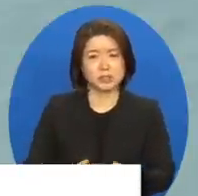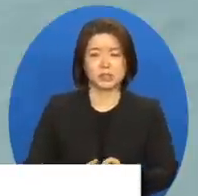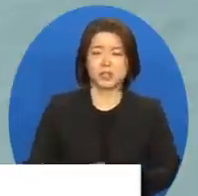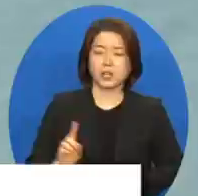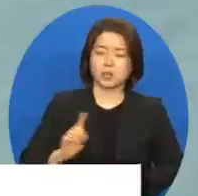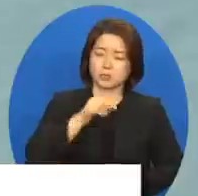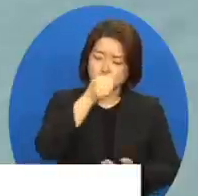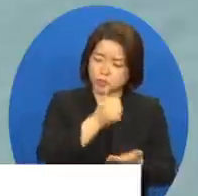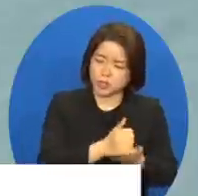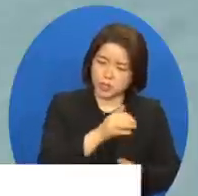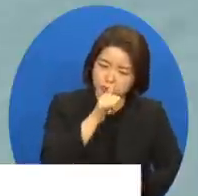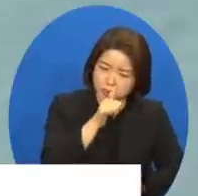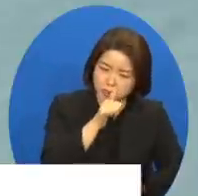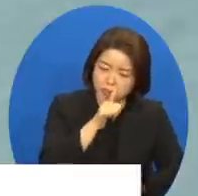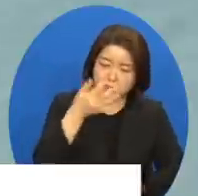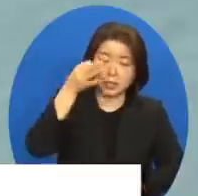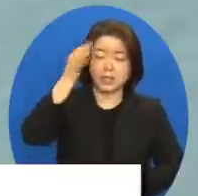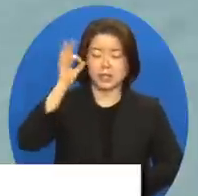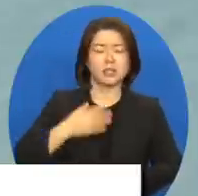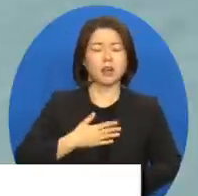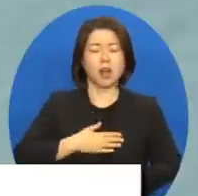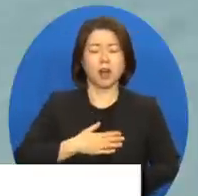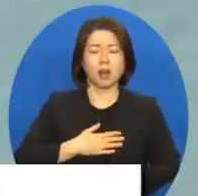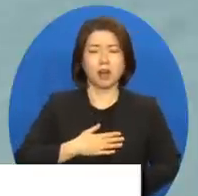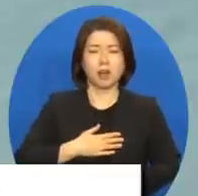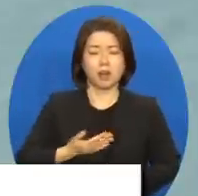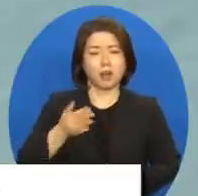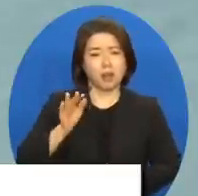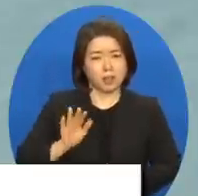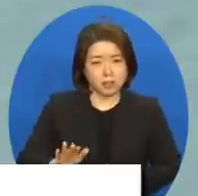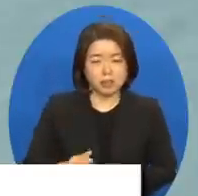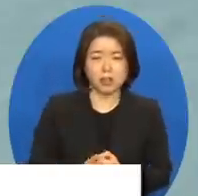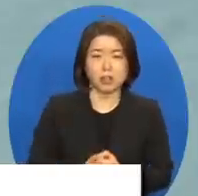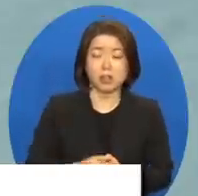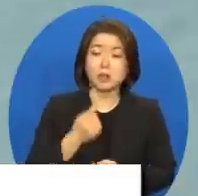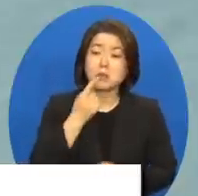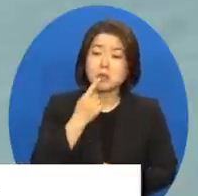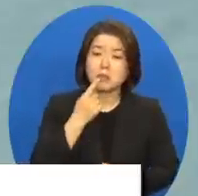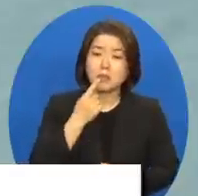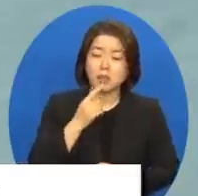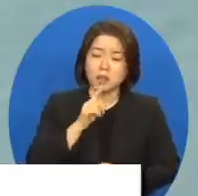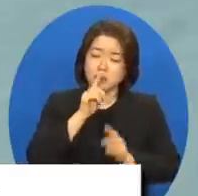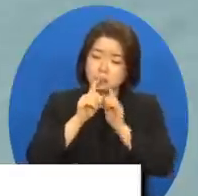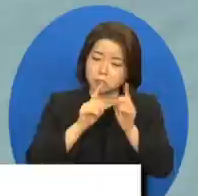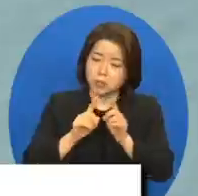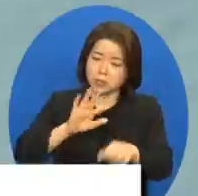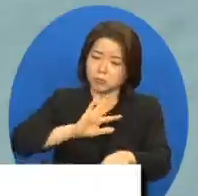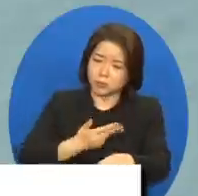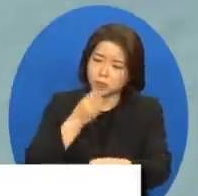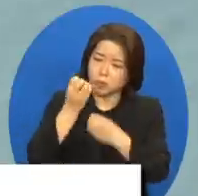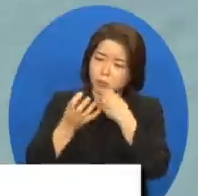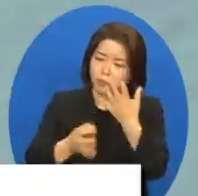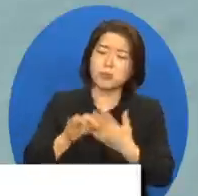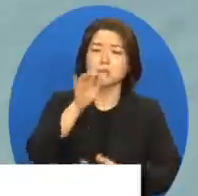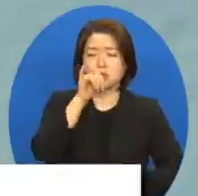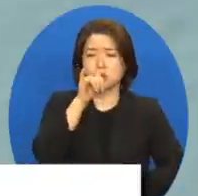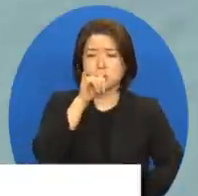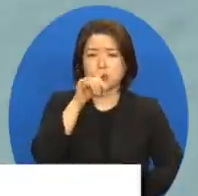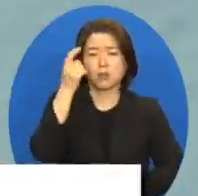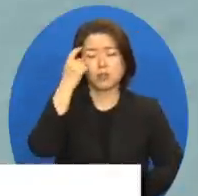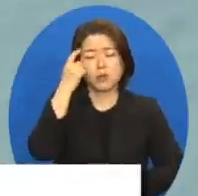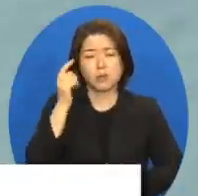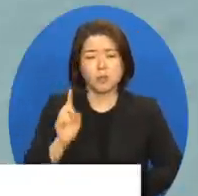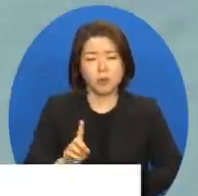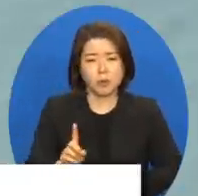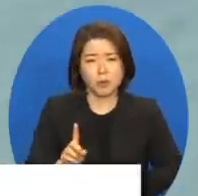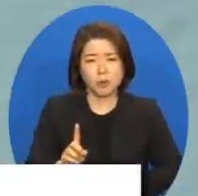무슨 죄가 있는지 깨닫기는 하겠는데, 그리고 우리 입으로 하나님 우리가 잘못했어요 라고 고백도 하는데